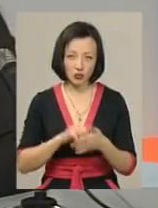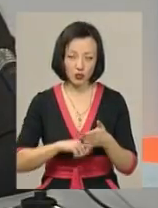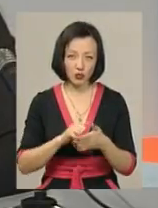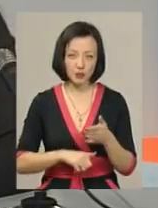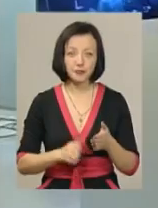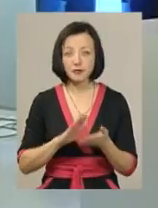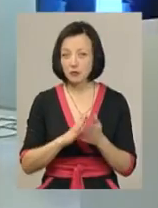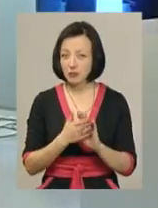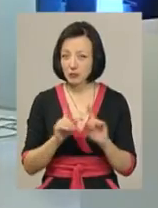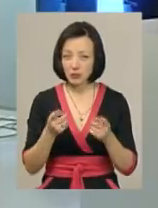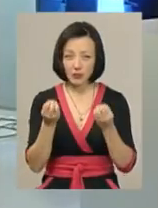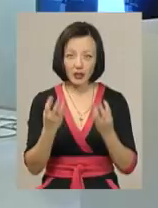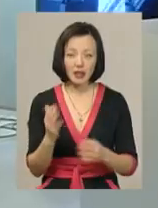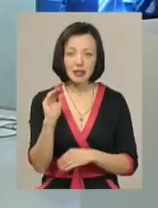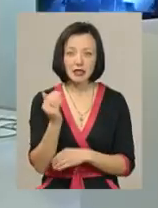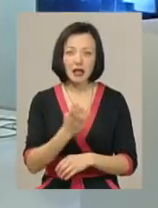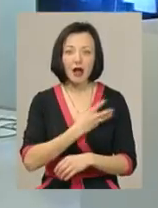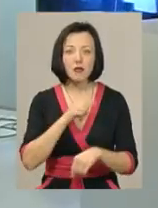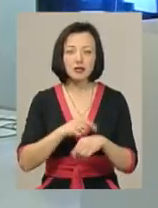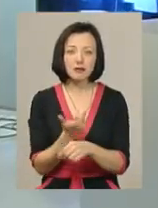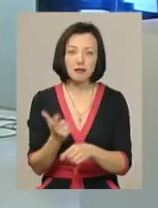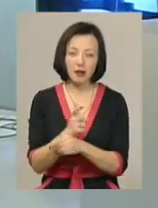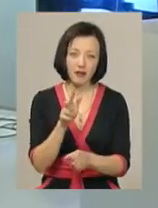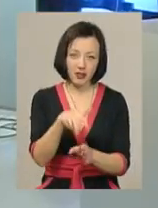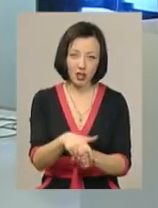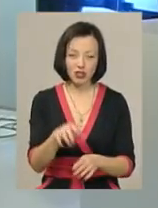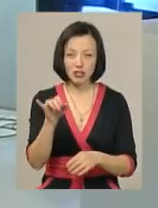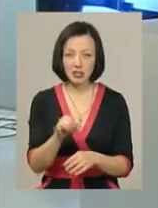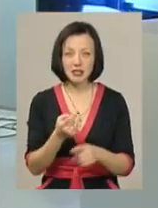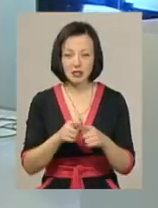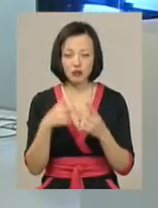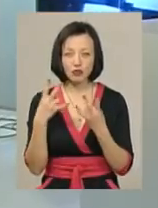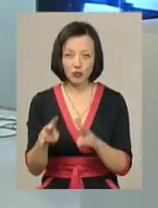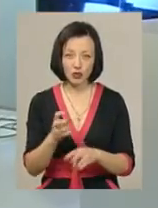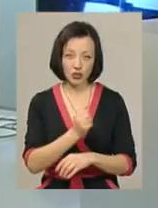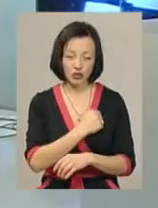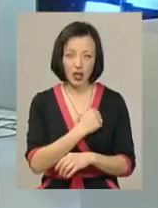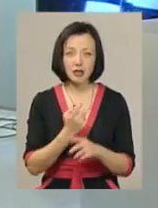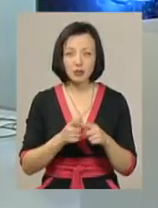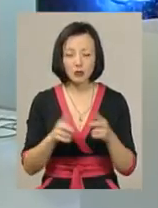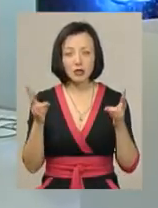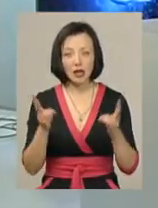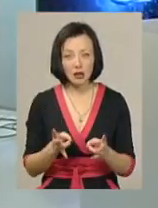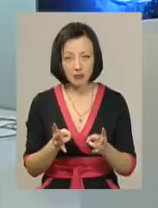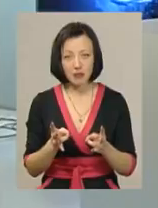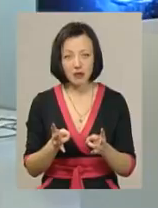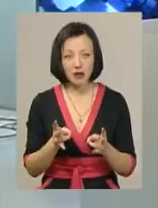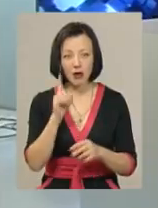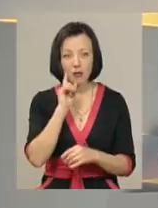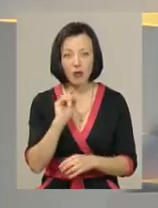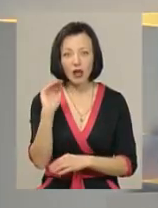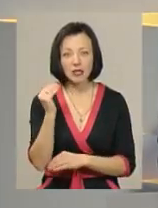А ситуація дуже проста дитина но перевантажилася і їй це шкодить на жаль тому треба поки